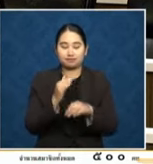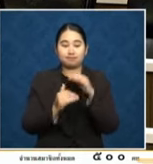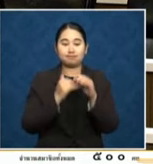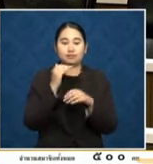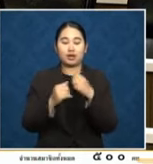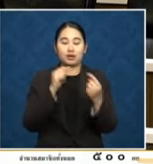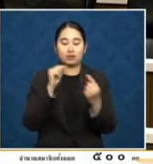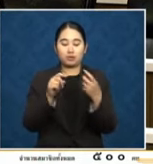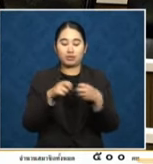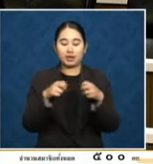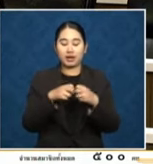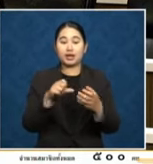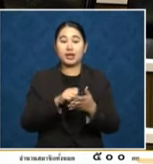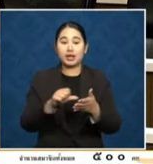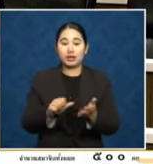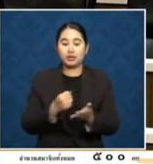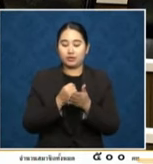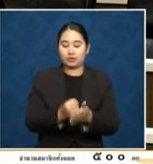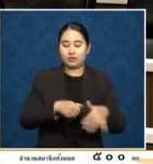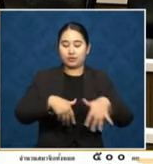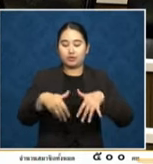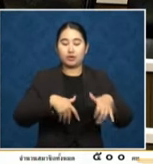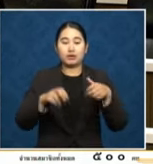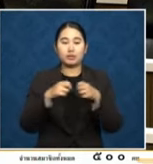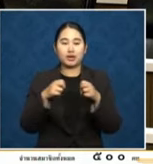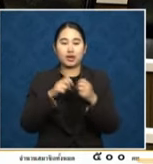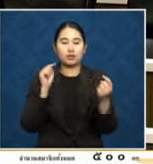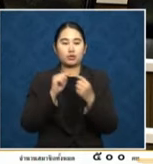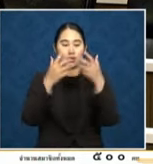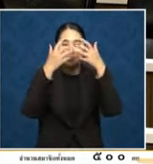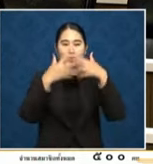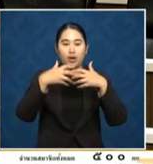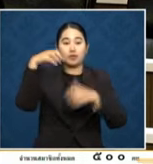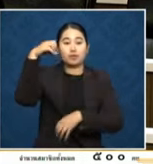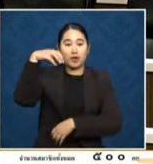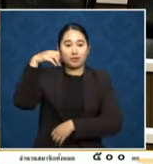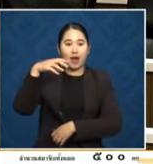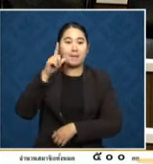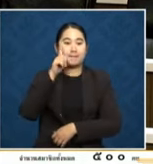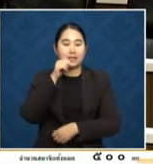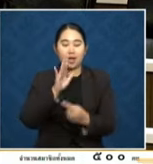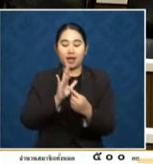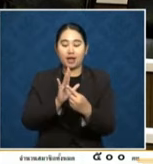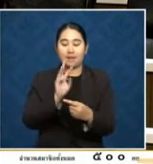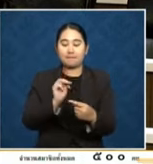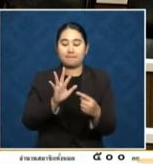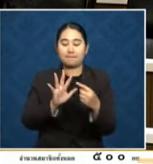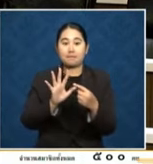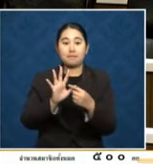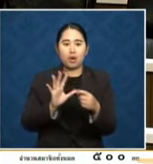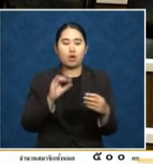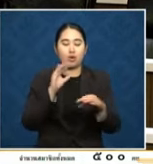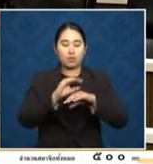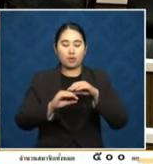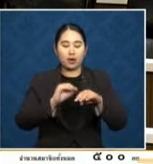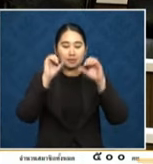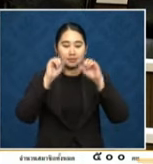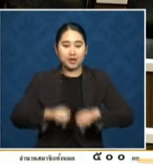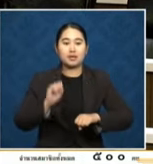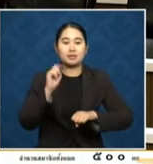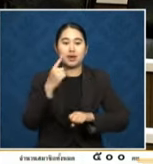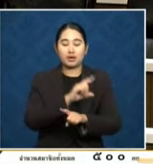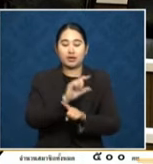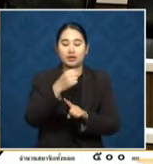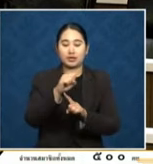แก้ไขปัญหาให้กับราษฎรที่ได้รับผลกระทบจากโรงไฟฟ้าแม่เมาะแล้วก็มีมติครม.อีก1ครั้งครับเมื่อวันที่10มกรา